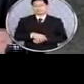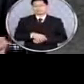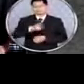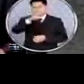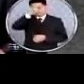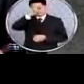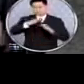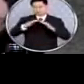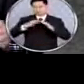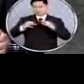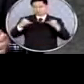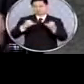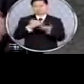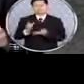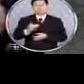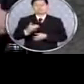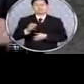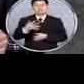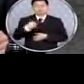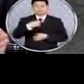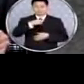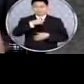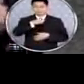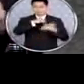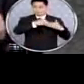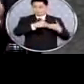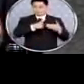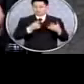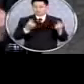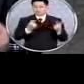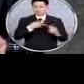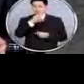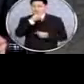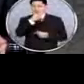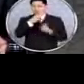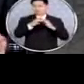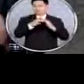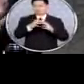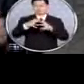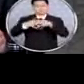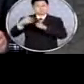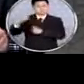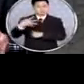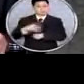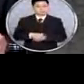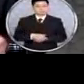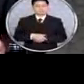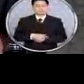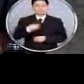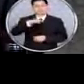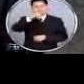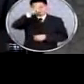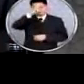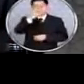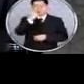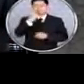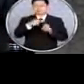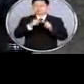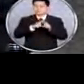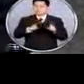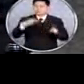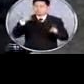除战端，因为那个时候两岸会打仗，包括美国直接告诉我们的时候，那时候我们希望把和